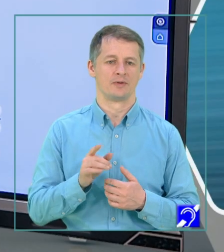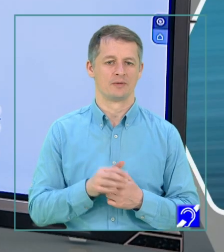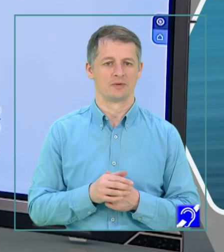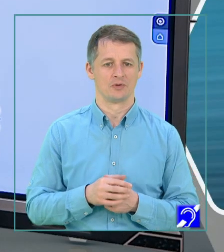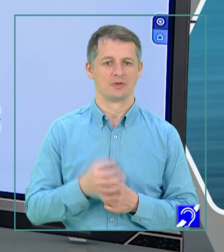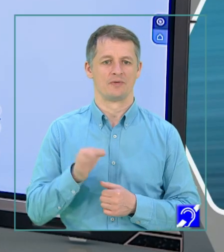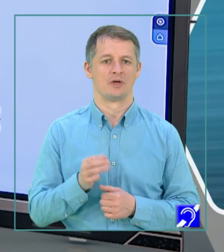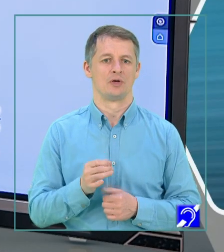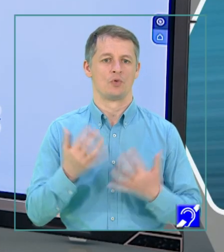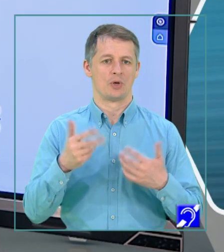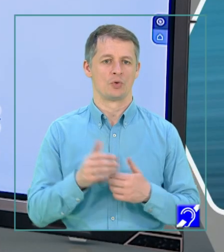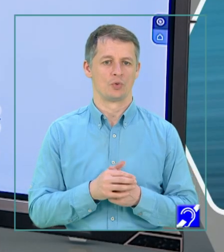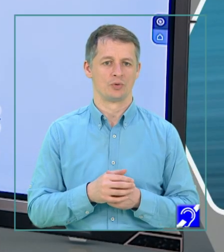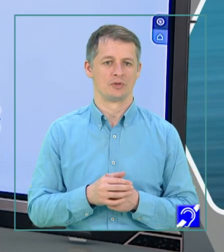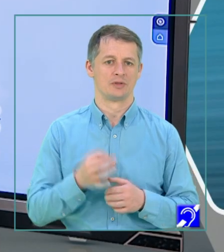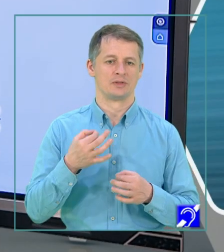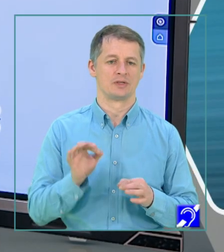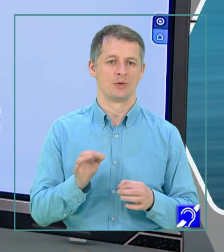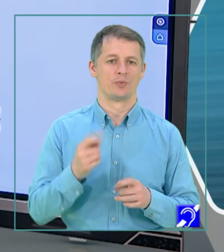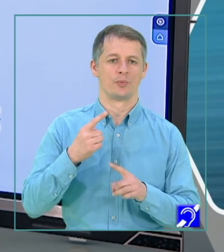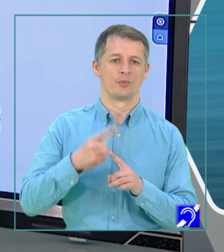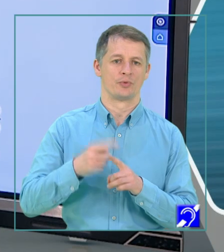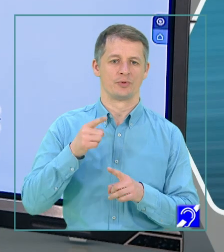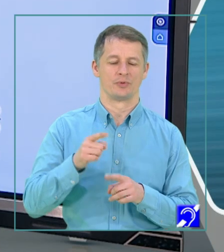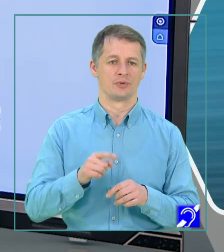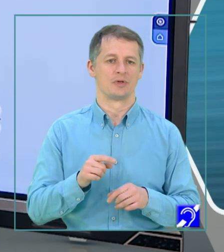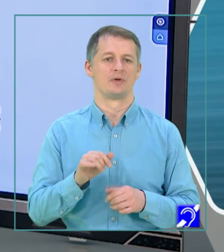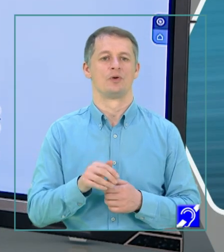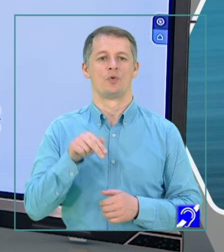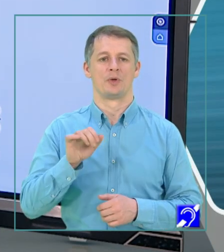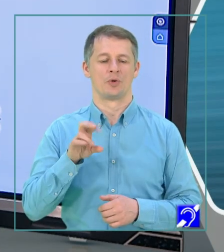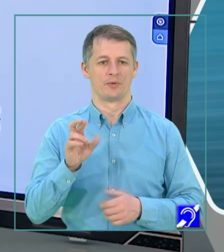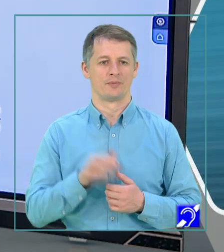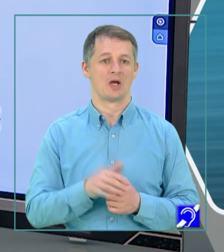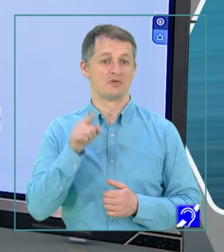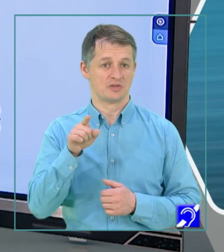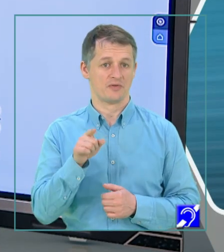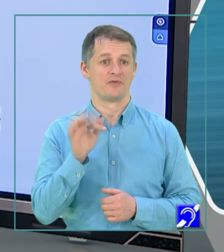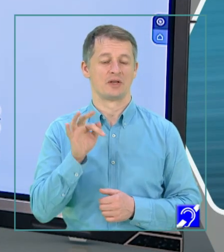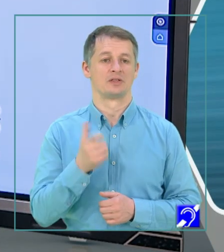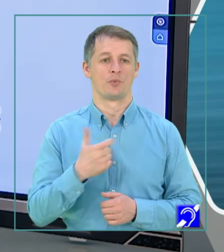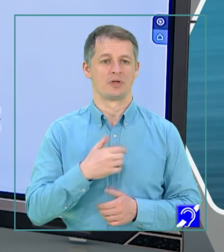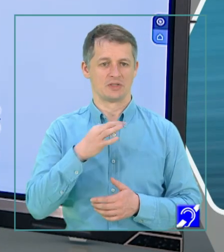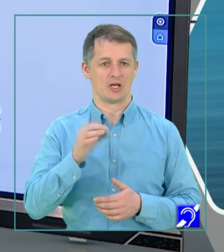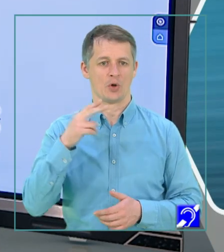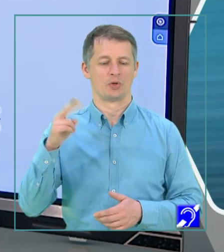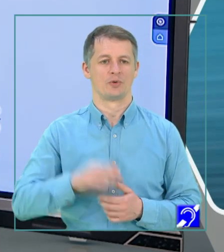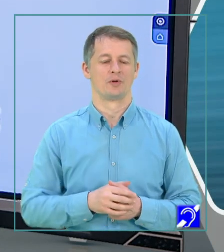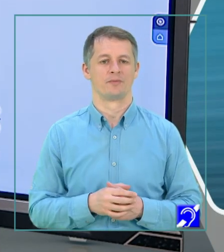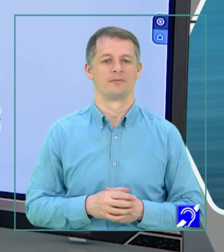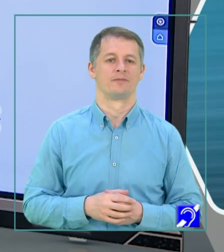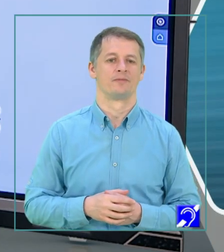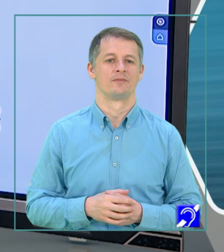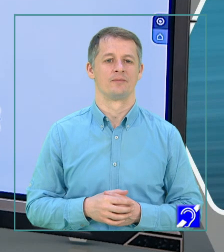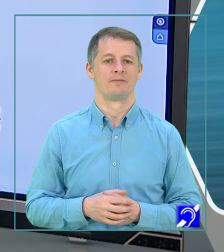fi numărătorul și 10 plus x pe lângă 10 plus y numitorul. Această fracție însă se poate scrie mai departe sub forma